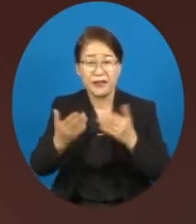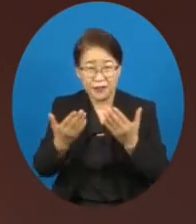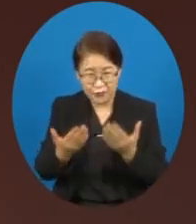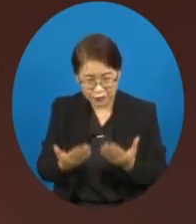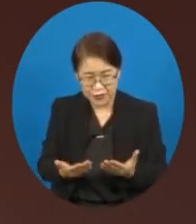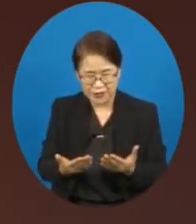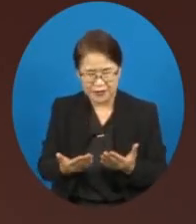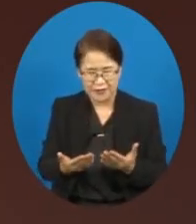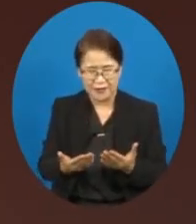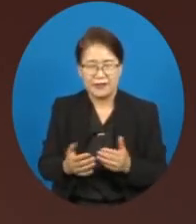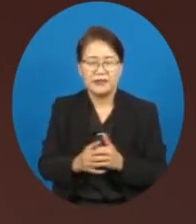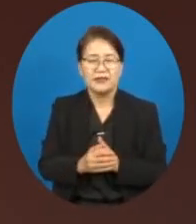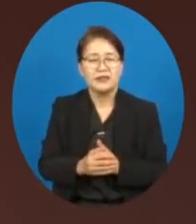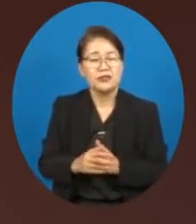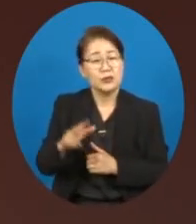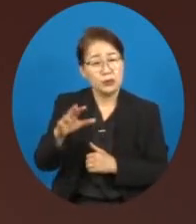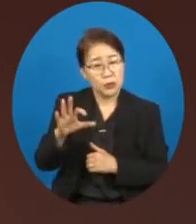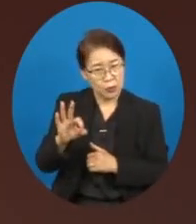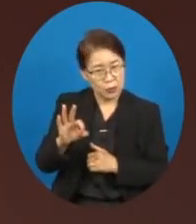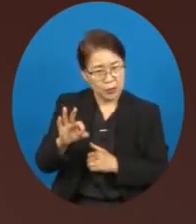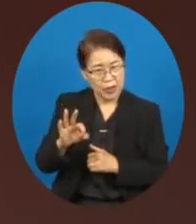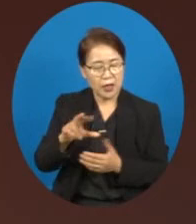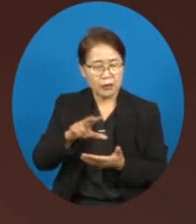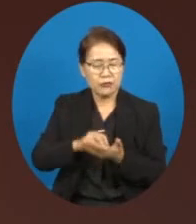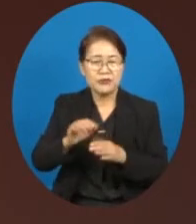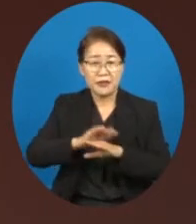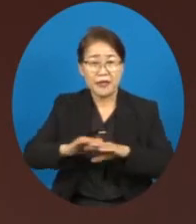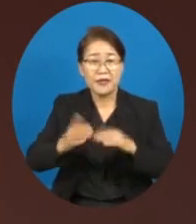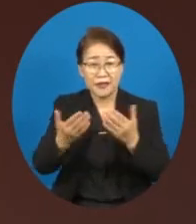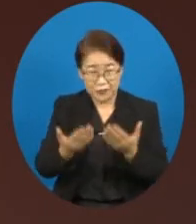하나님이 재정의 문제도 풀어주시는 거죠.